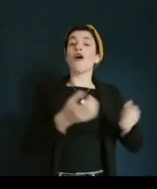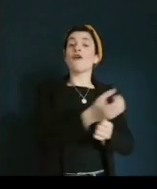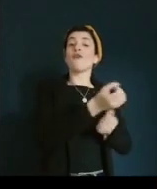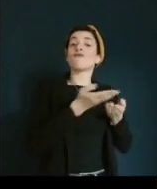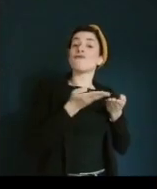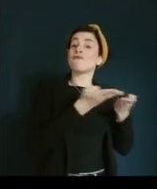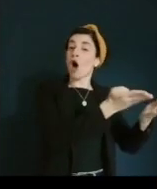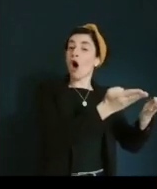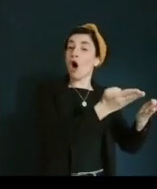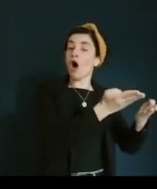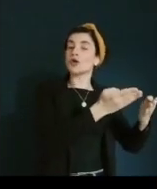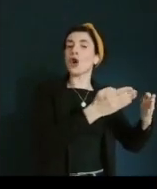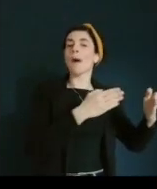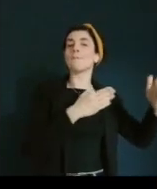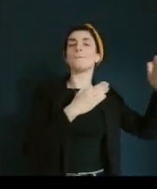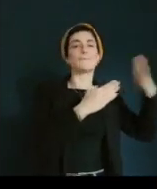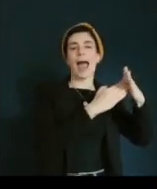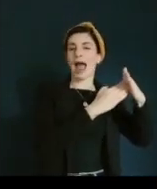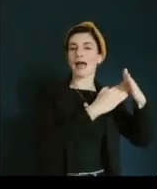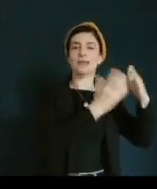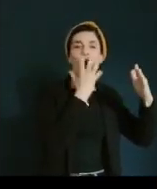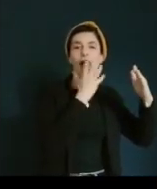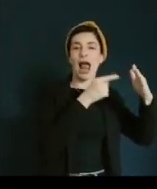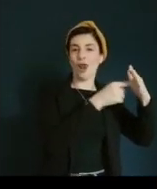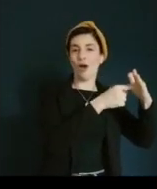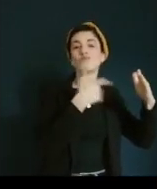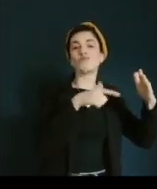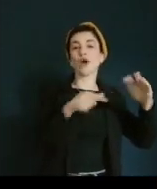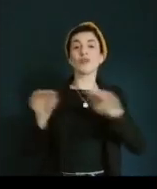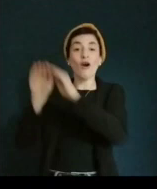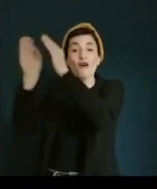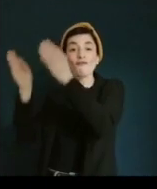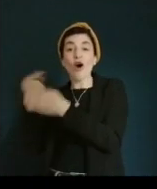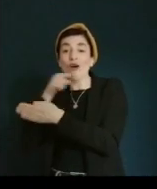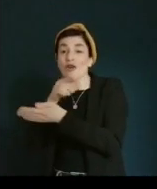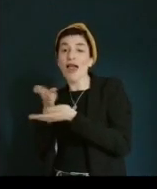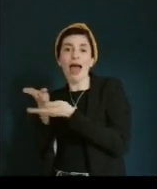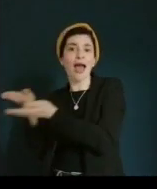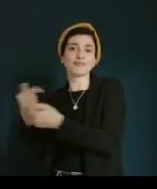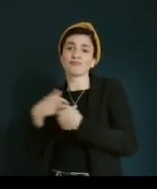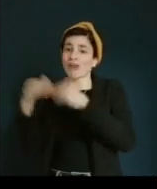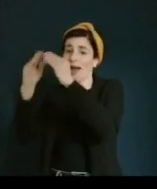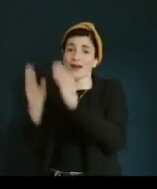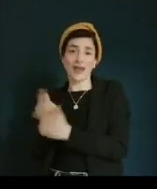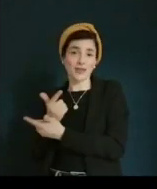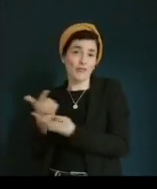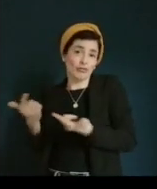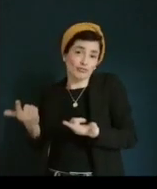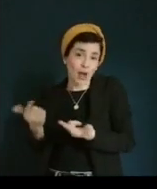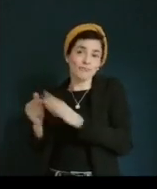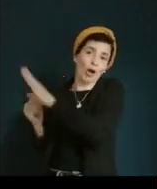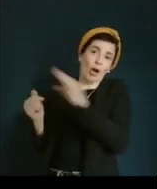massima potenza, questo per cercare un pochino di riprodurre il forno a legna che purtroppo in casa non abbiamo. Quindi